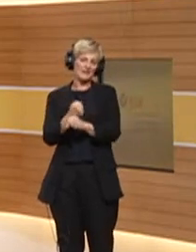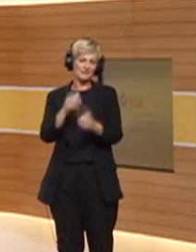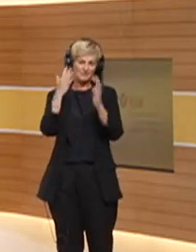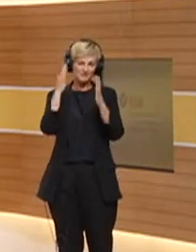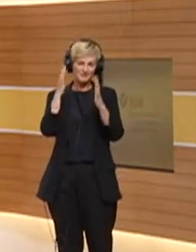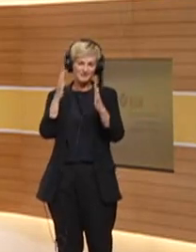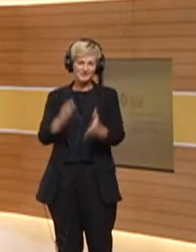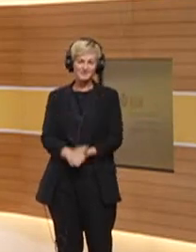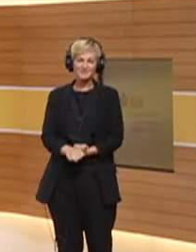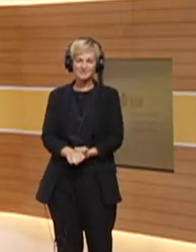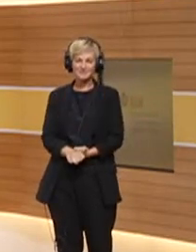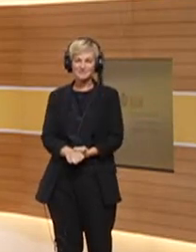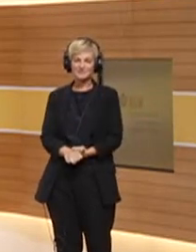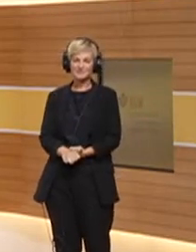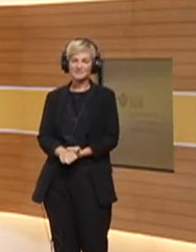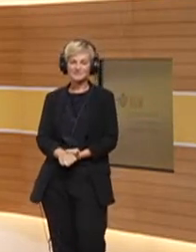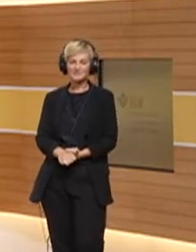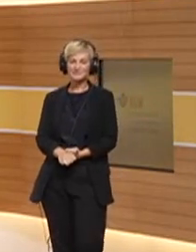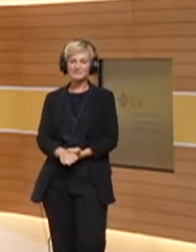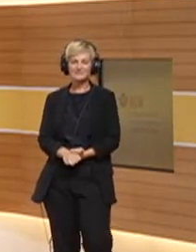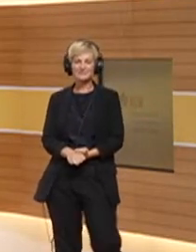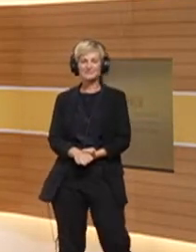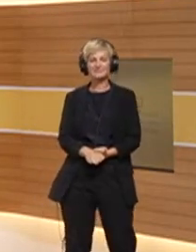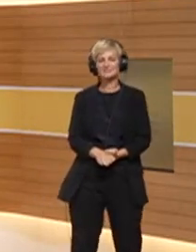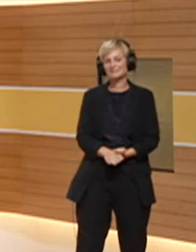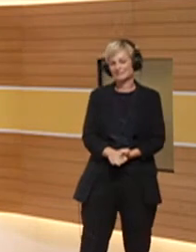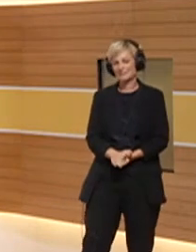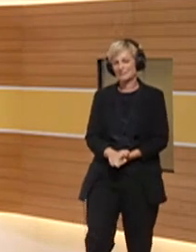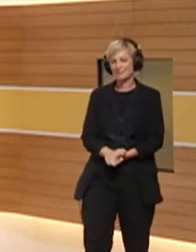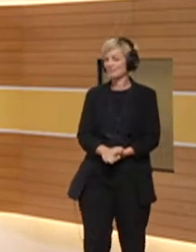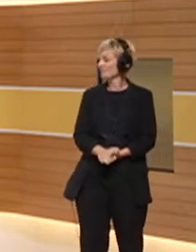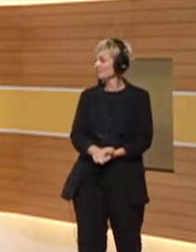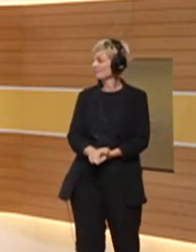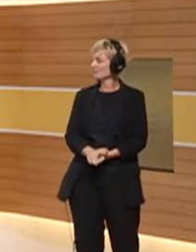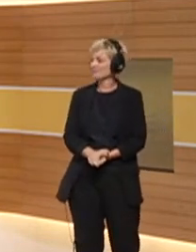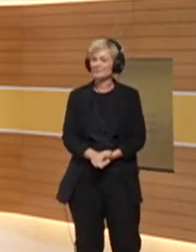ermöglicht hat. Oder das S vielmehr, das Forum, dieses Podium ermöglicht hat. Vielen Dank.